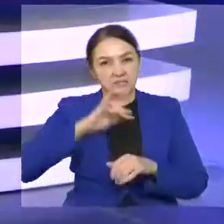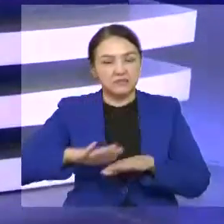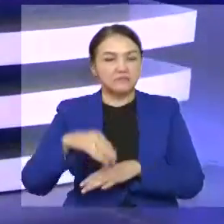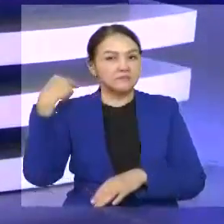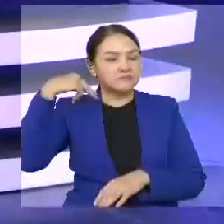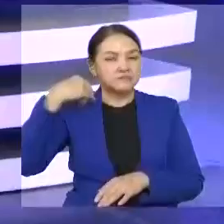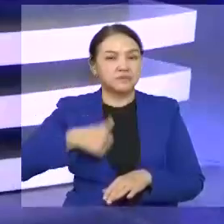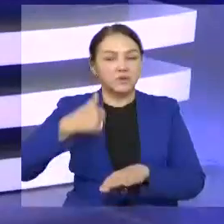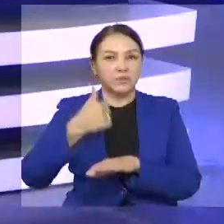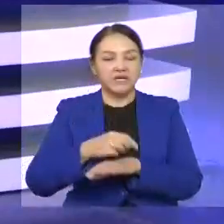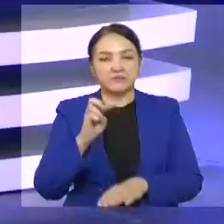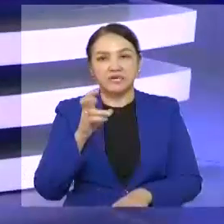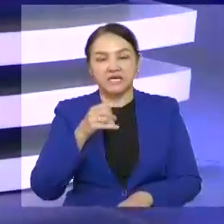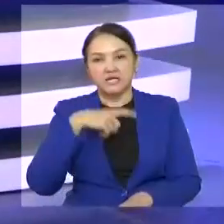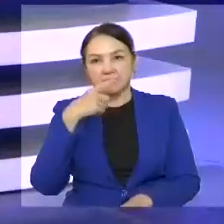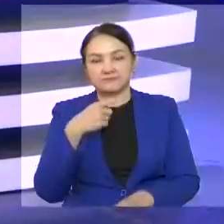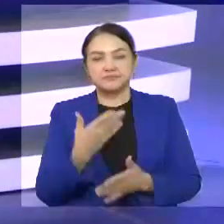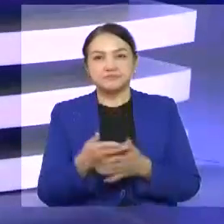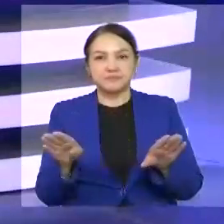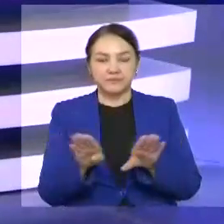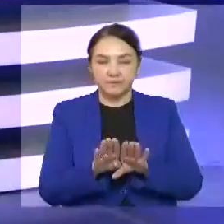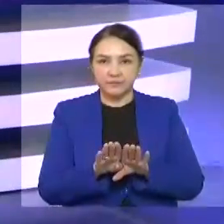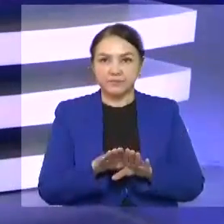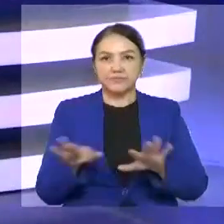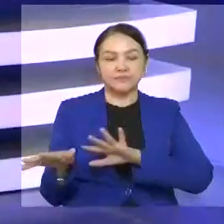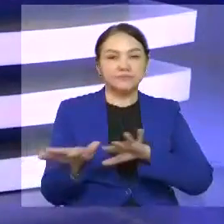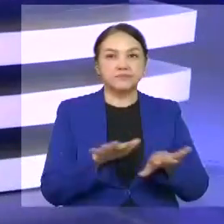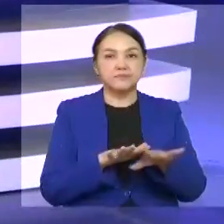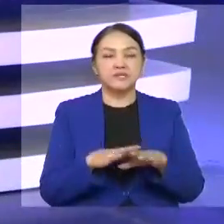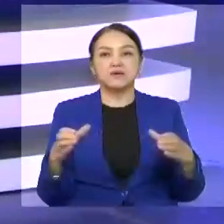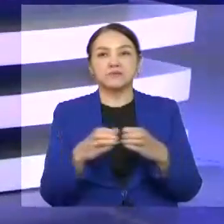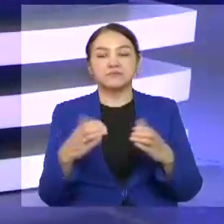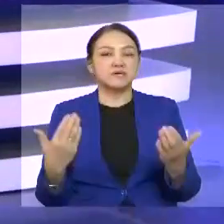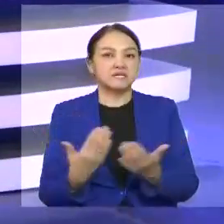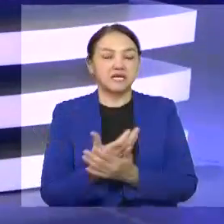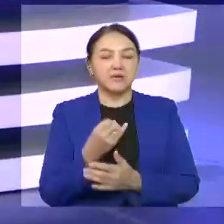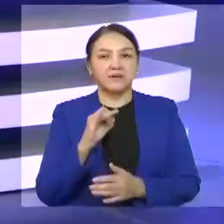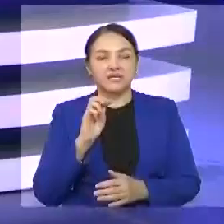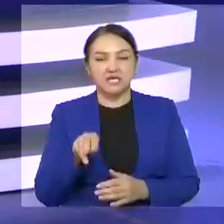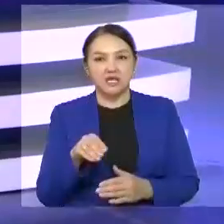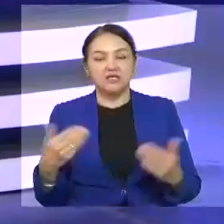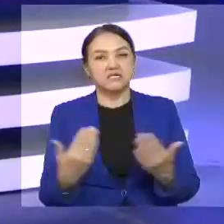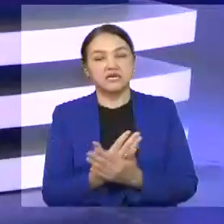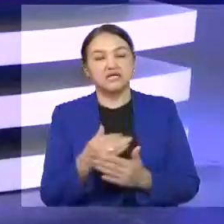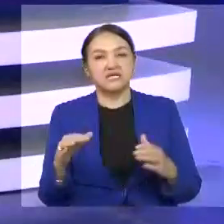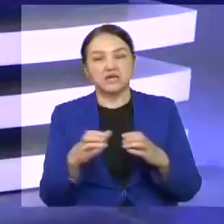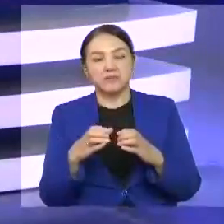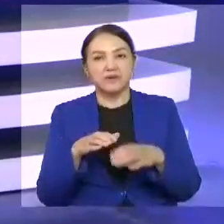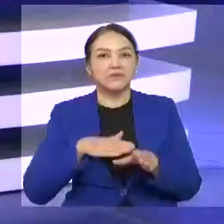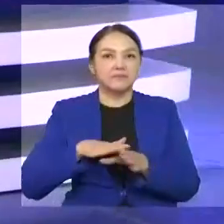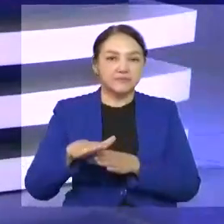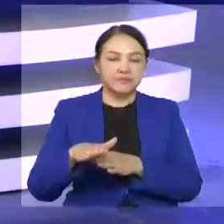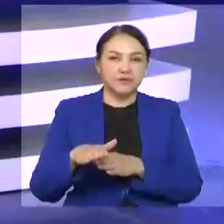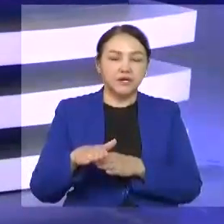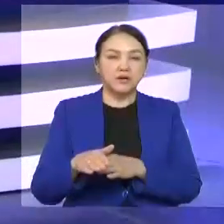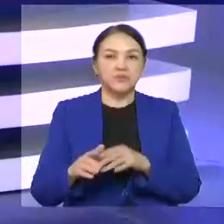басшысы Қасым-Жомарт Тоқаев айтты. Осындай игі шаралардың арқасында қоғамда жаңа мәдениет, жаңа қоғамдық этика орнығып келеді.